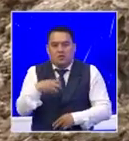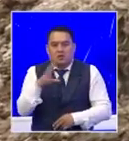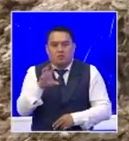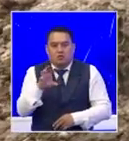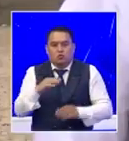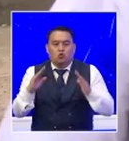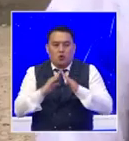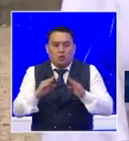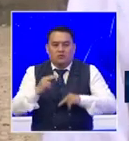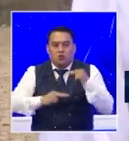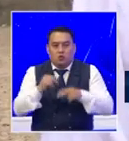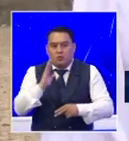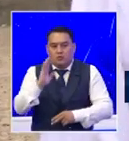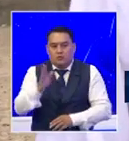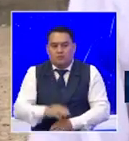для нуждающихся.